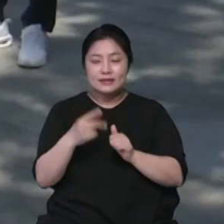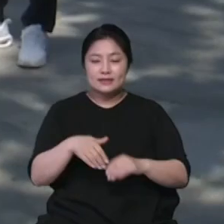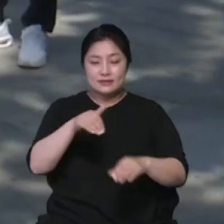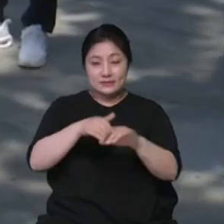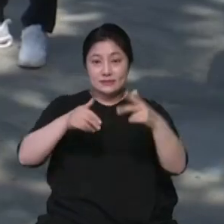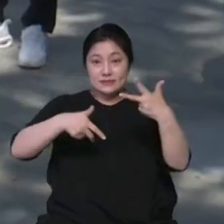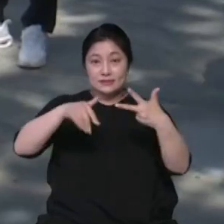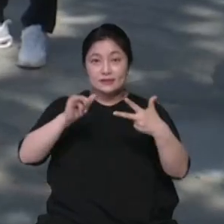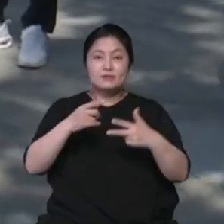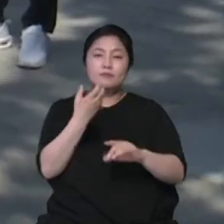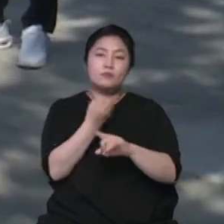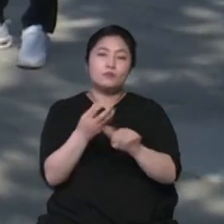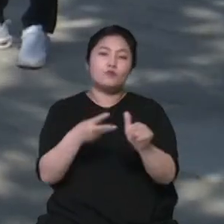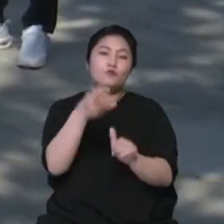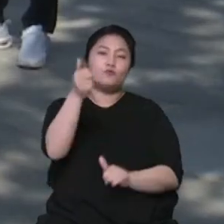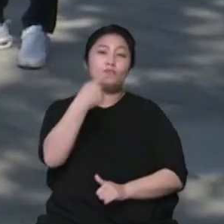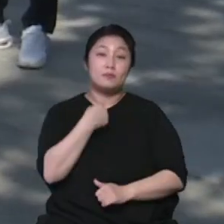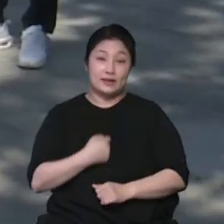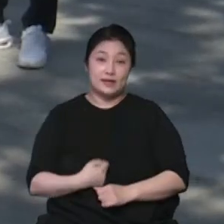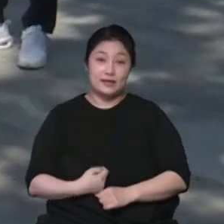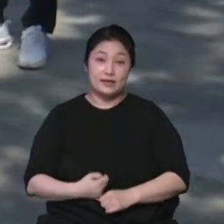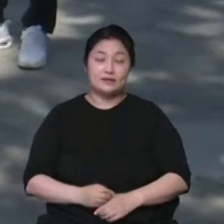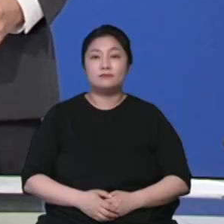민선 7기 보성 군수 등을 역임했습니다.